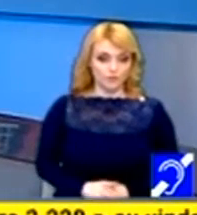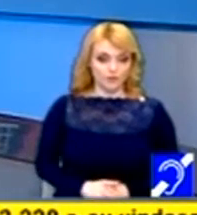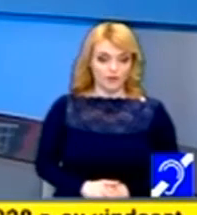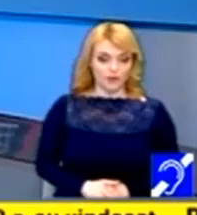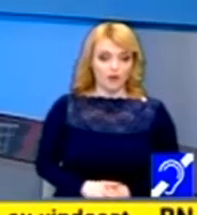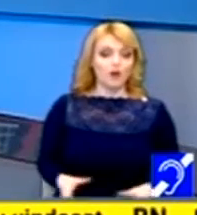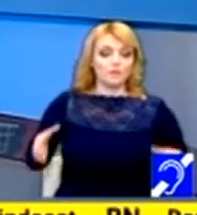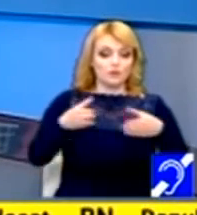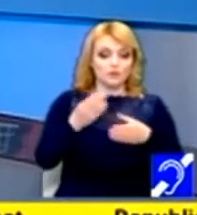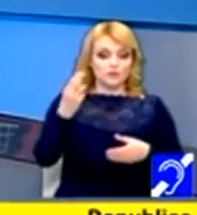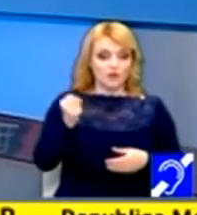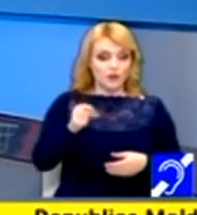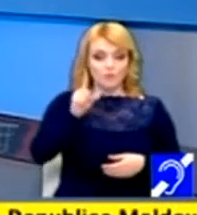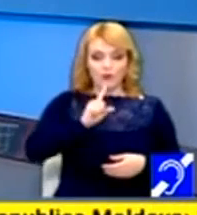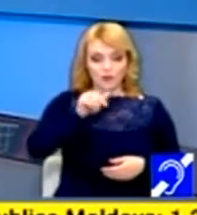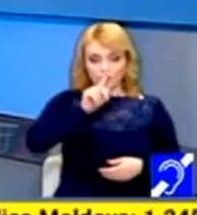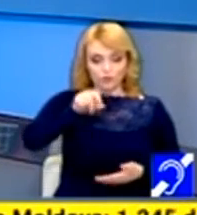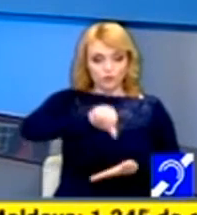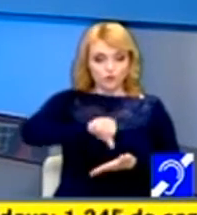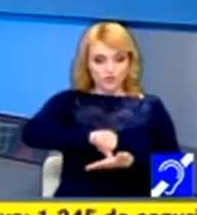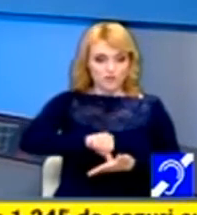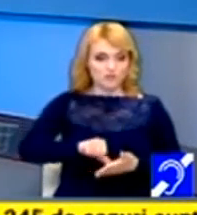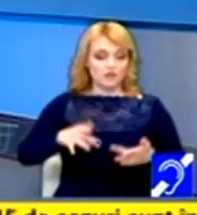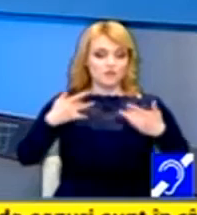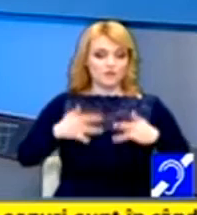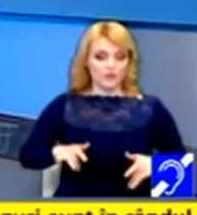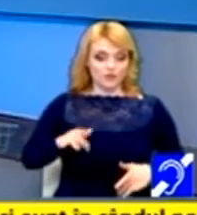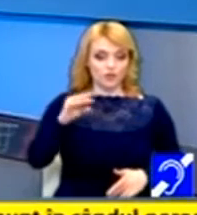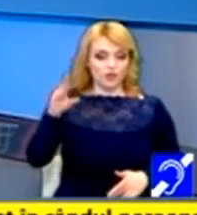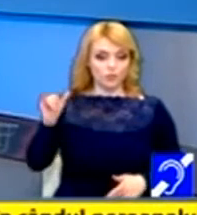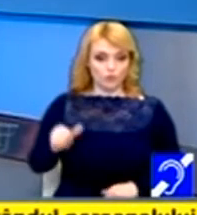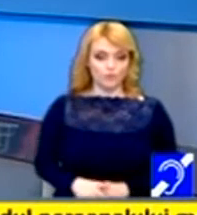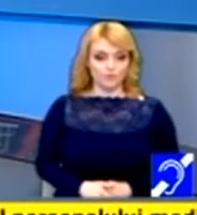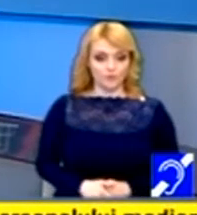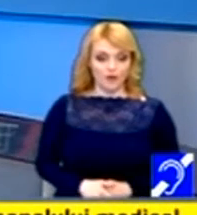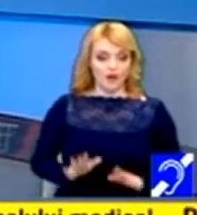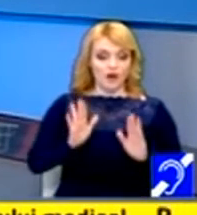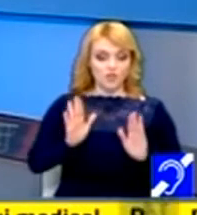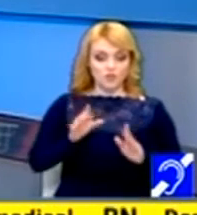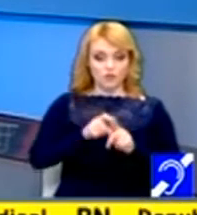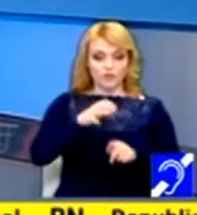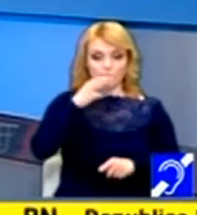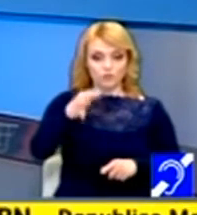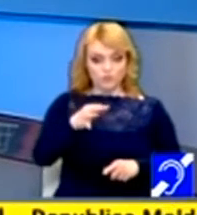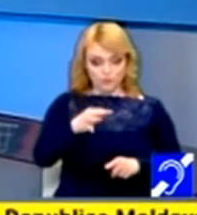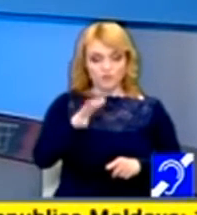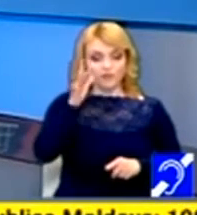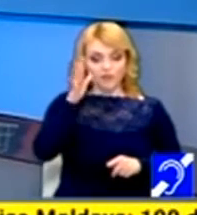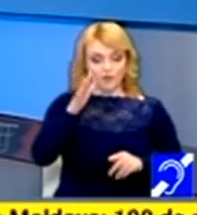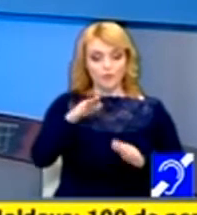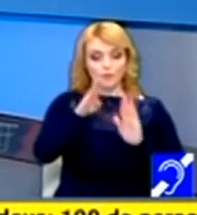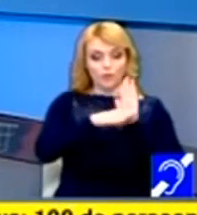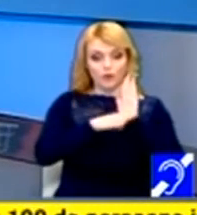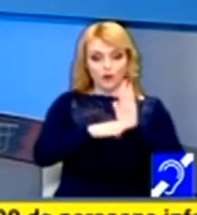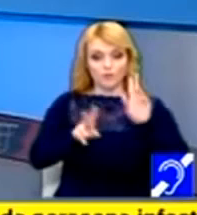Platforma Demnitate și Adevăr nu va participa la demiterea guvernului Chicu cu orice preț. Afirmația a fost făcută la emisiunea Punctul pe Azi de la